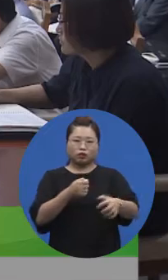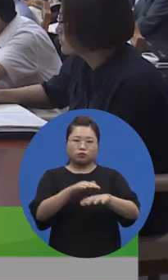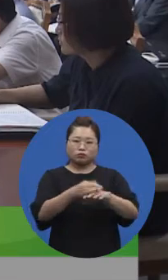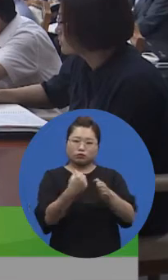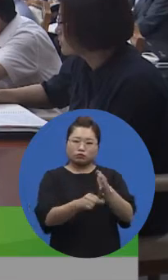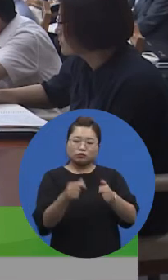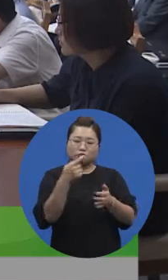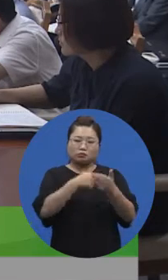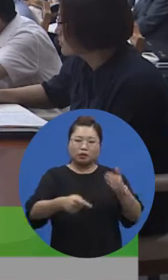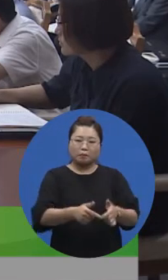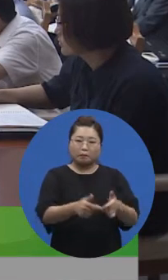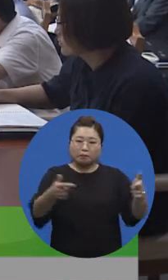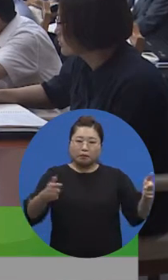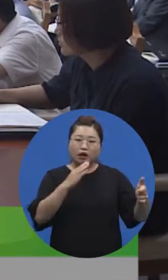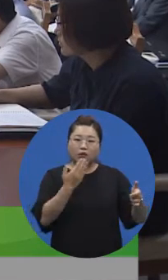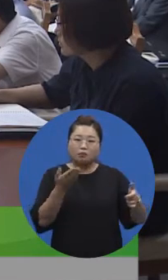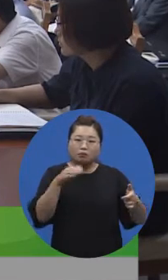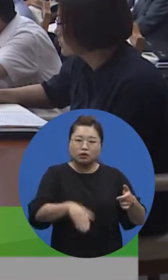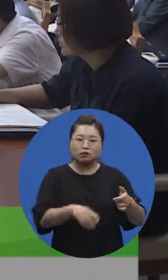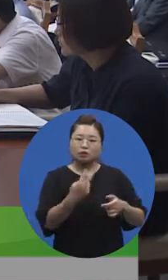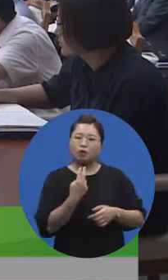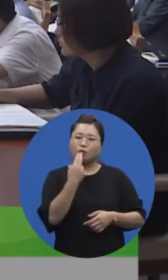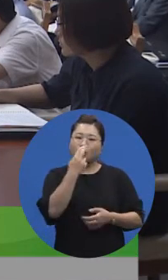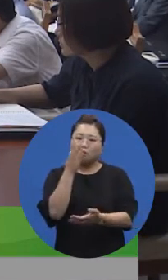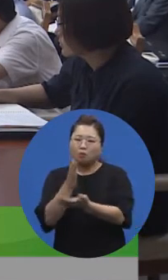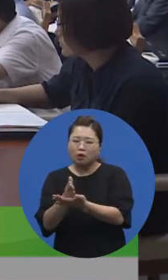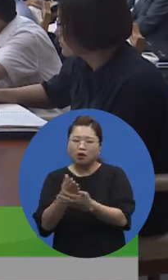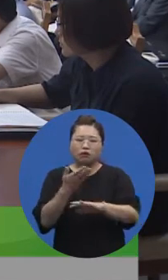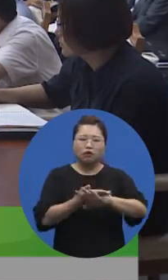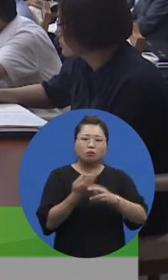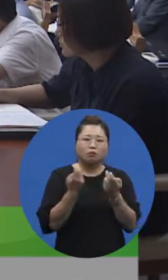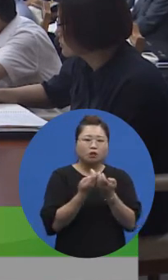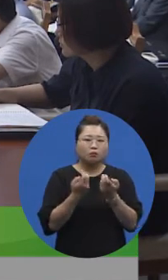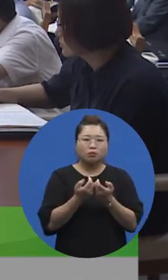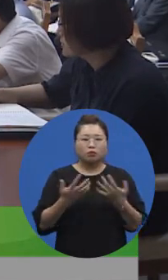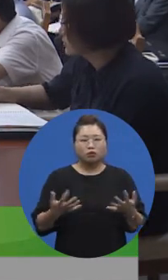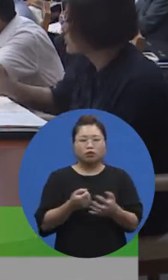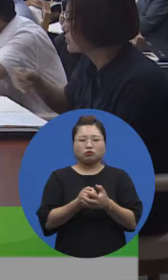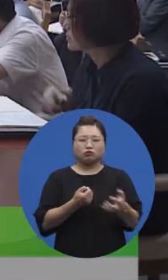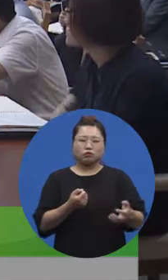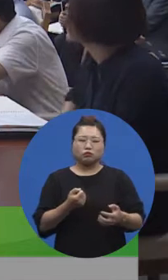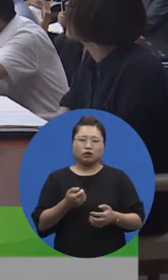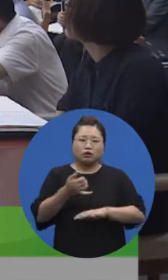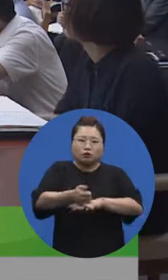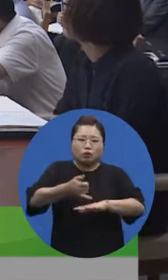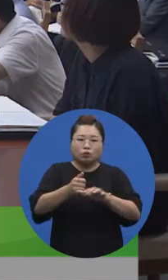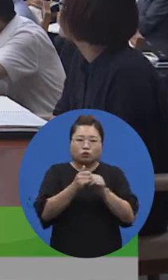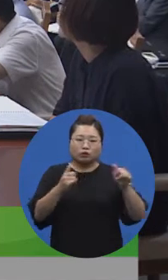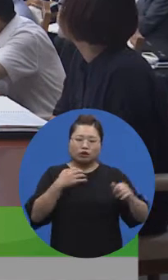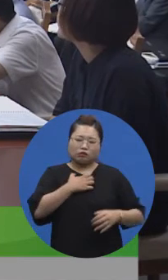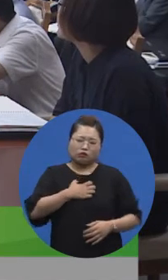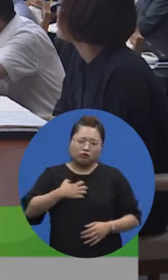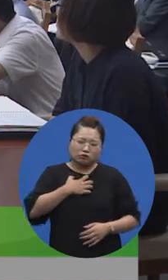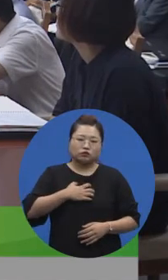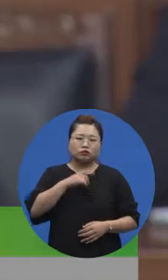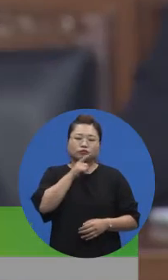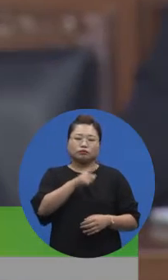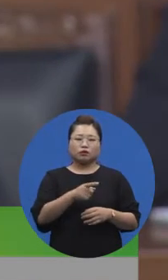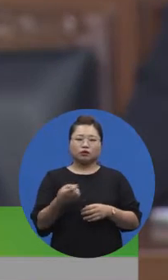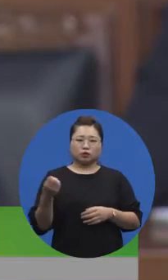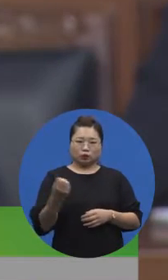폭염으로 농작물 피해가 늘고 있지만 농작물 재해보험 외에는 대책이 없어 농심이 타들어가고 있다고